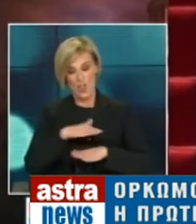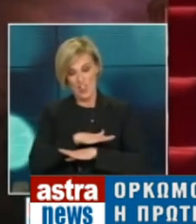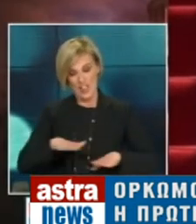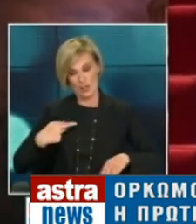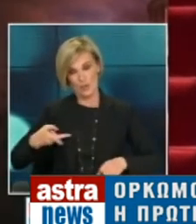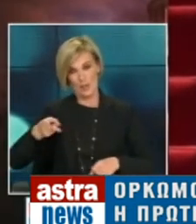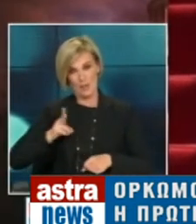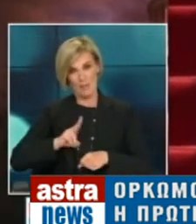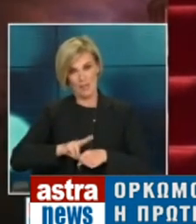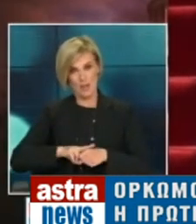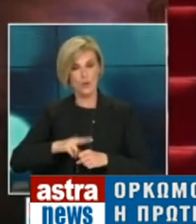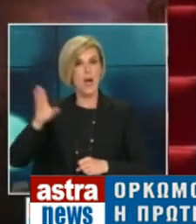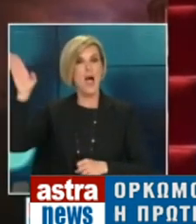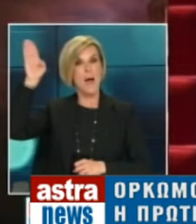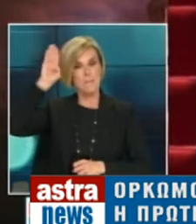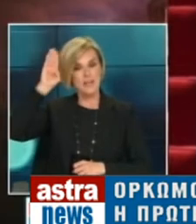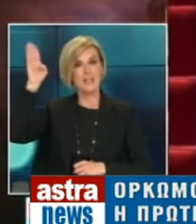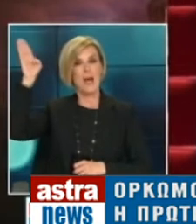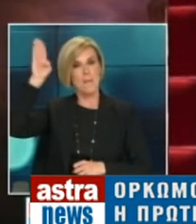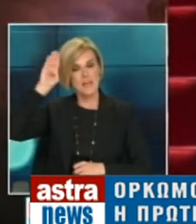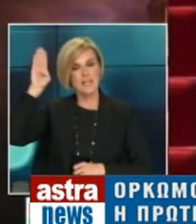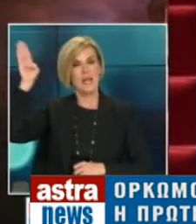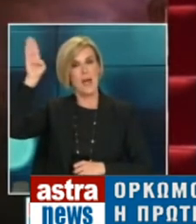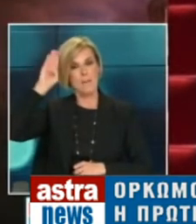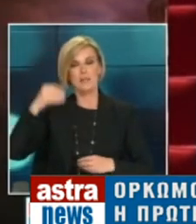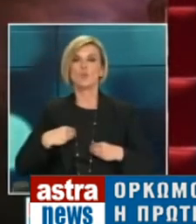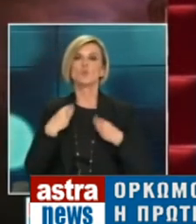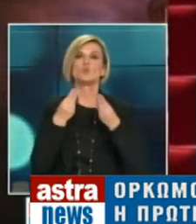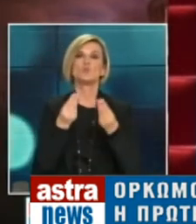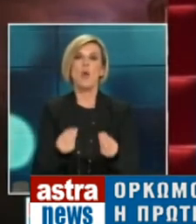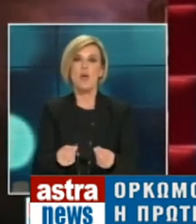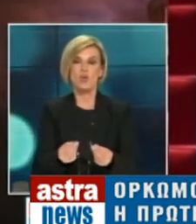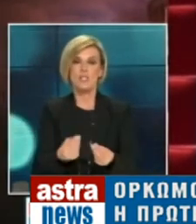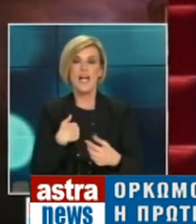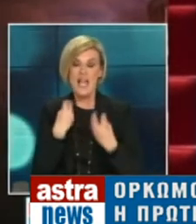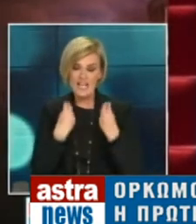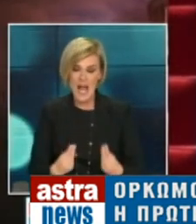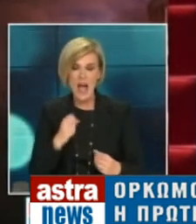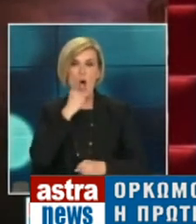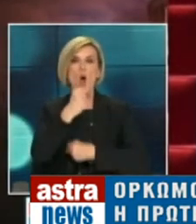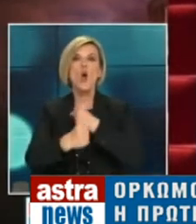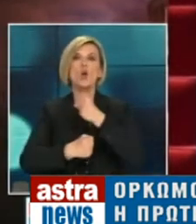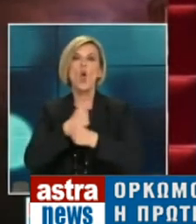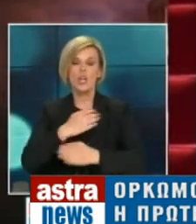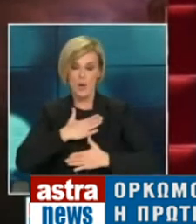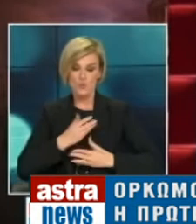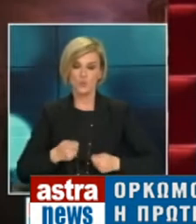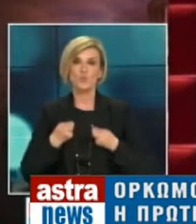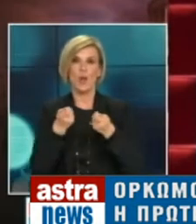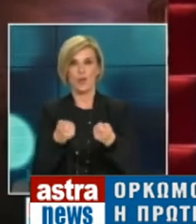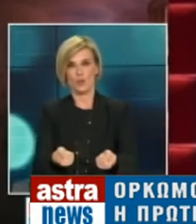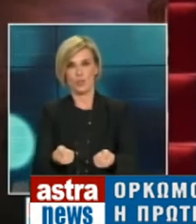ζωή μου, Αμερικά, Αμερικά, Αμερικά, Αμερική, Αμερική, σου έδωσα τα καλύτερα μου χρόνια. Ας προσθέσουμε σε αυτό,